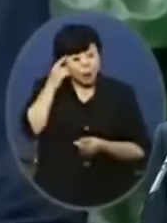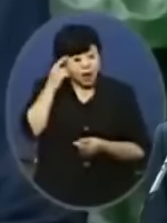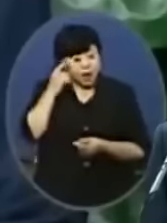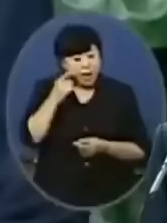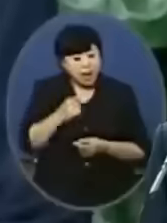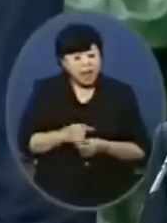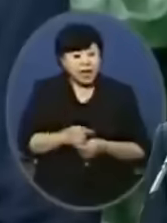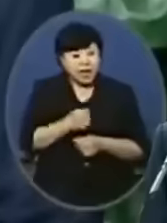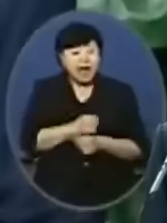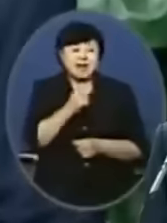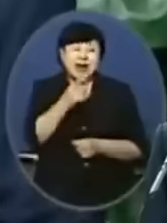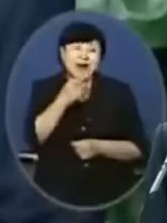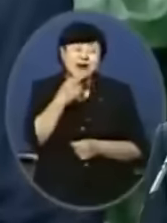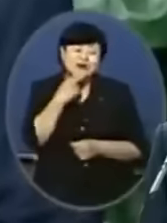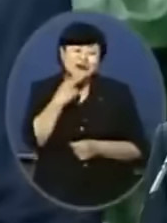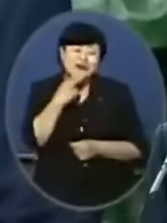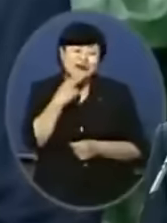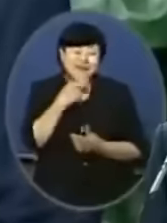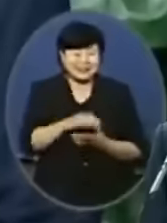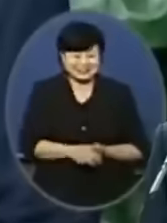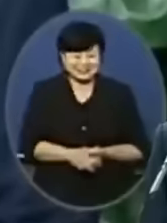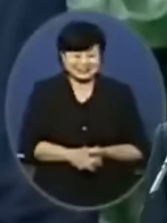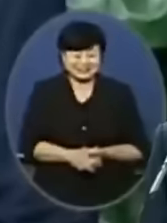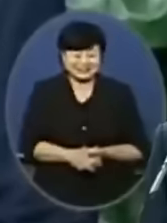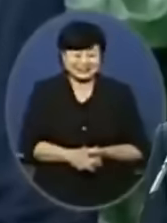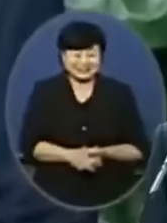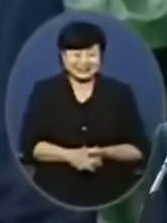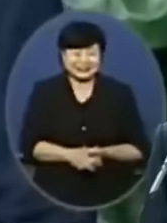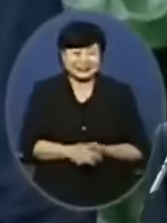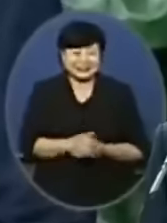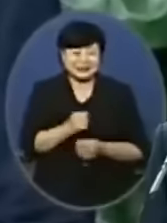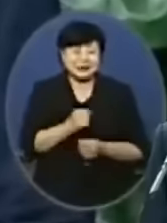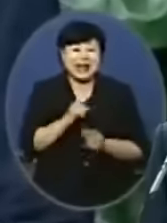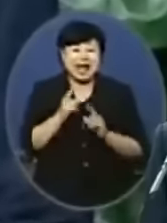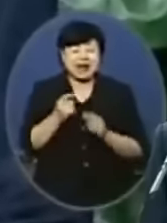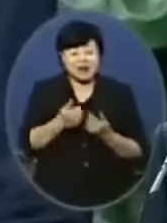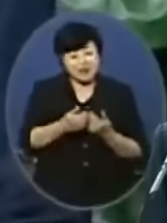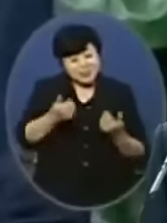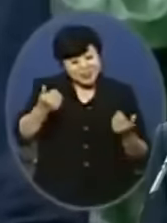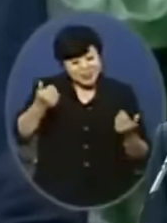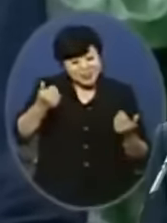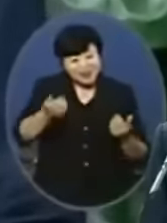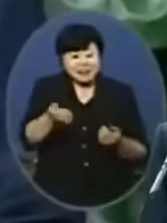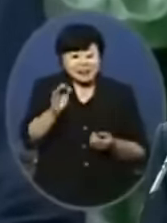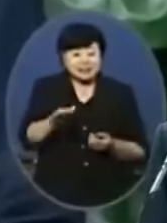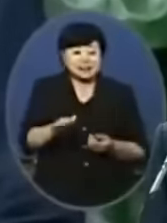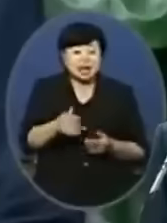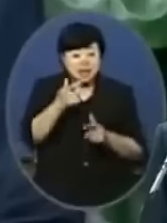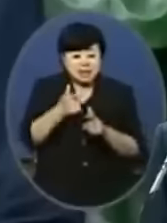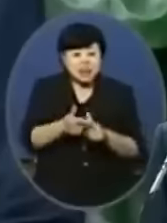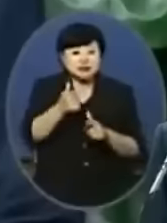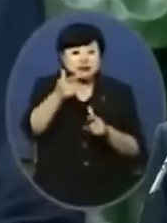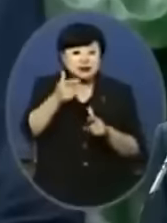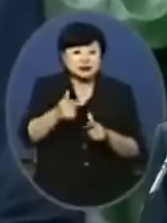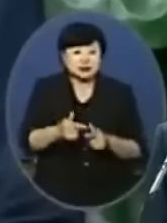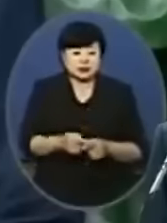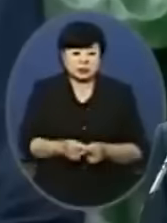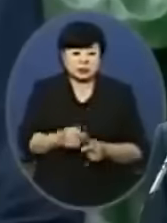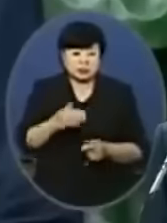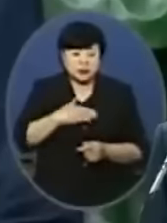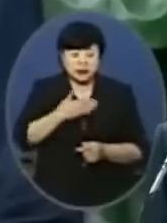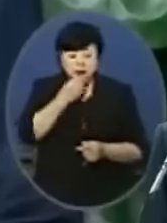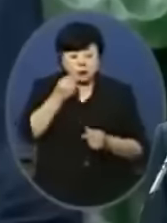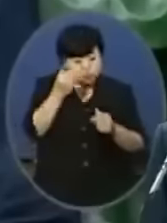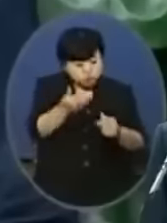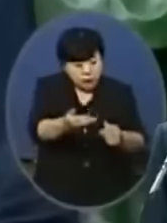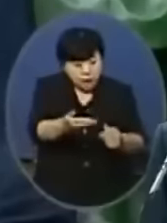할 말이 없으니까 그 말이라도 하고 헤어지는 것입니다. 그러나 우리 예수님이 우리 보고 내가 내게